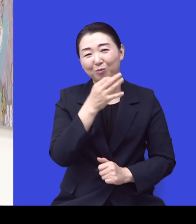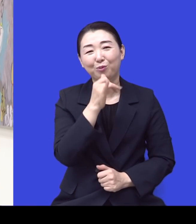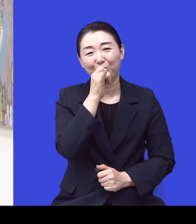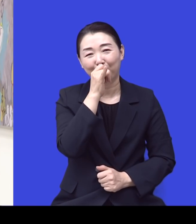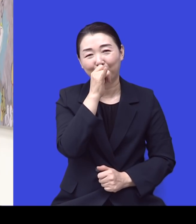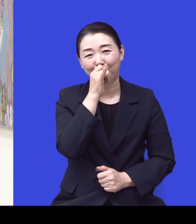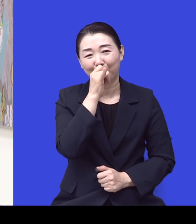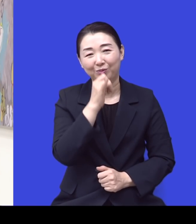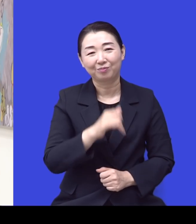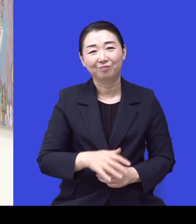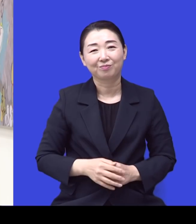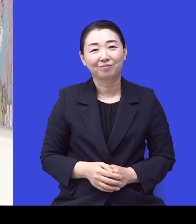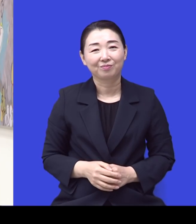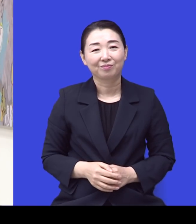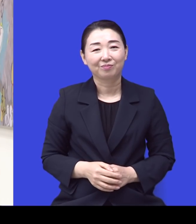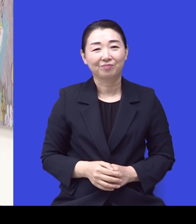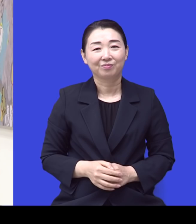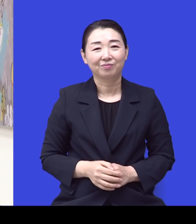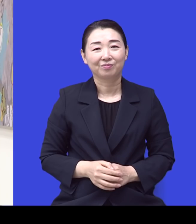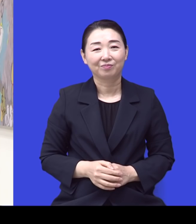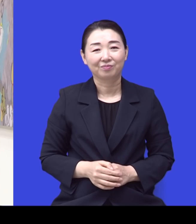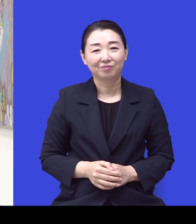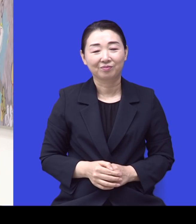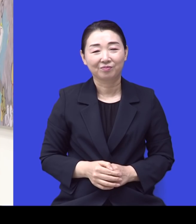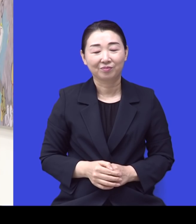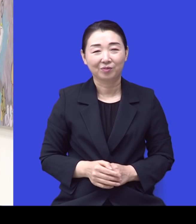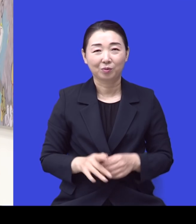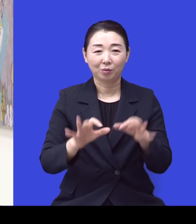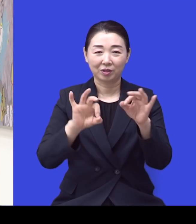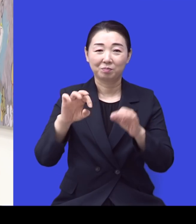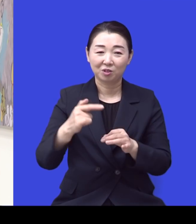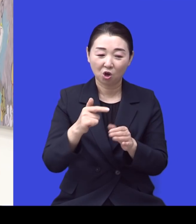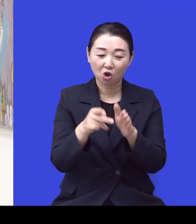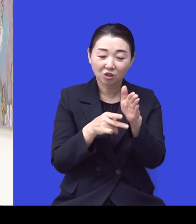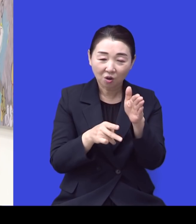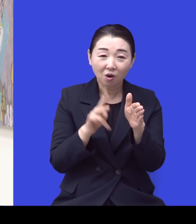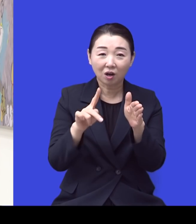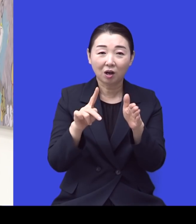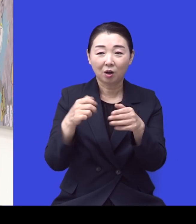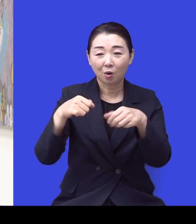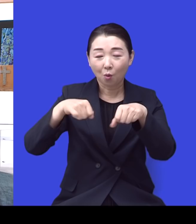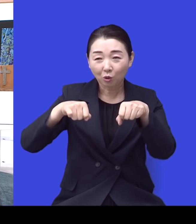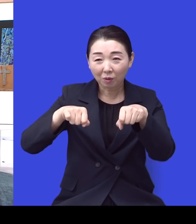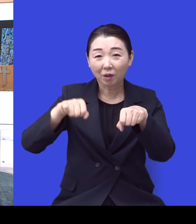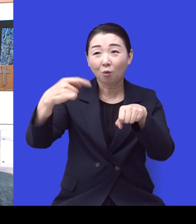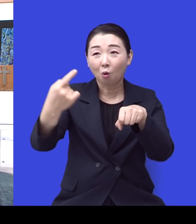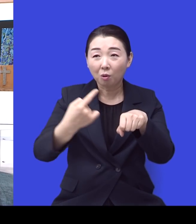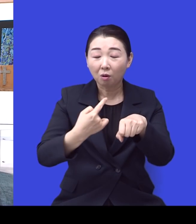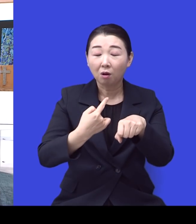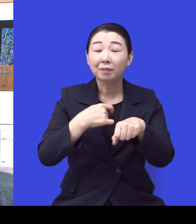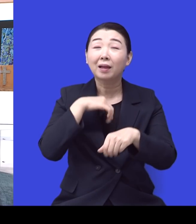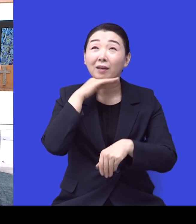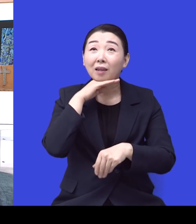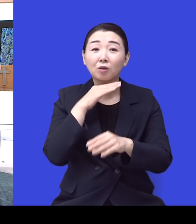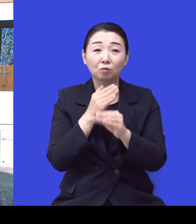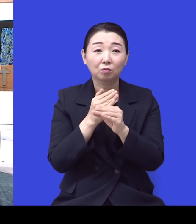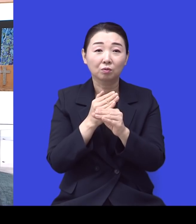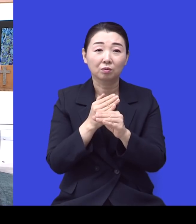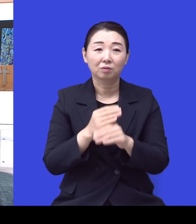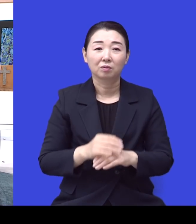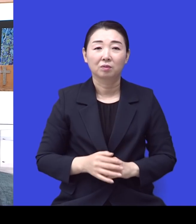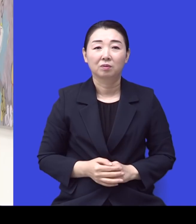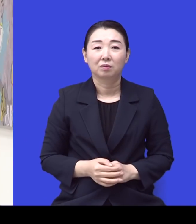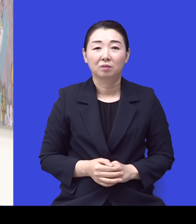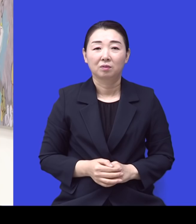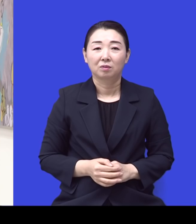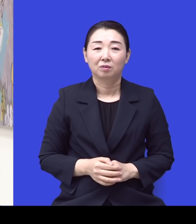시간들을 겪으면서 예. 네 김천역 갔다가 오토바이 타고 들어오면 입구에서 저를 기다리고 있고. 그래서 제가 이제 그때